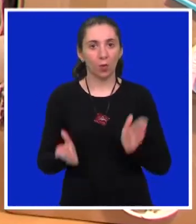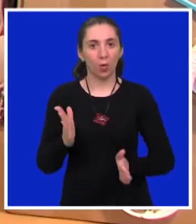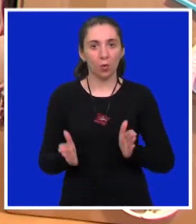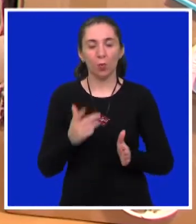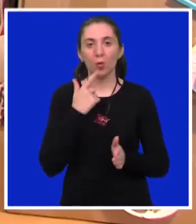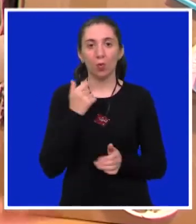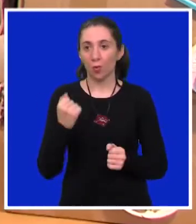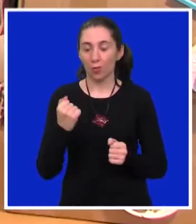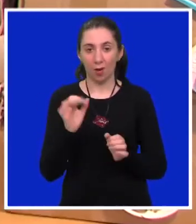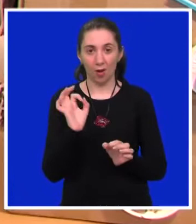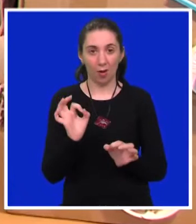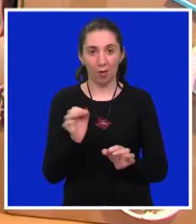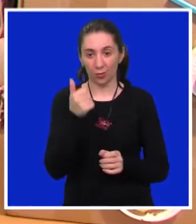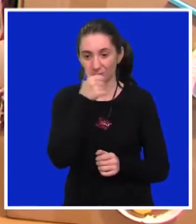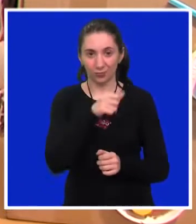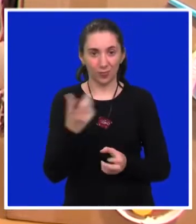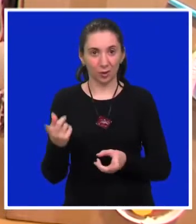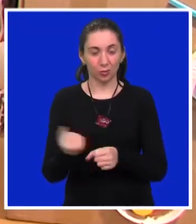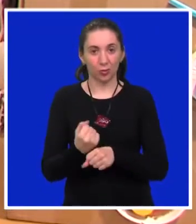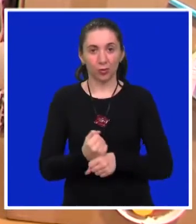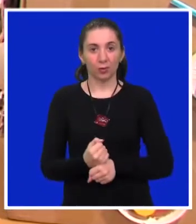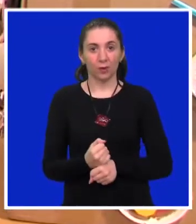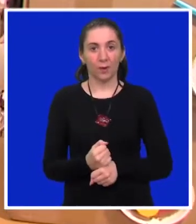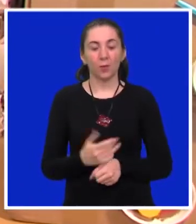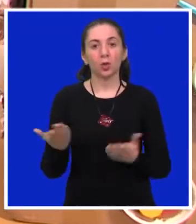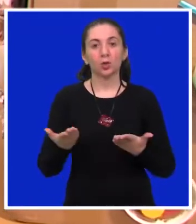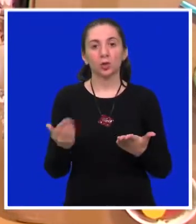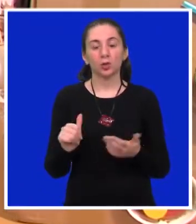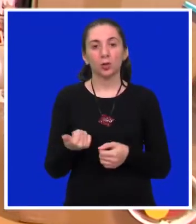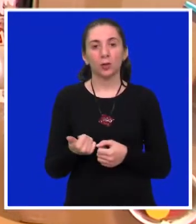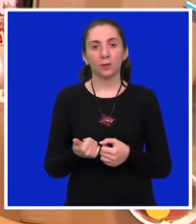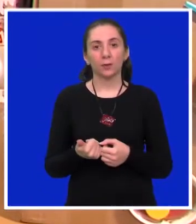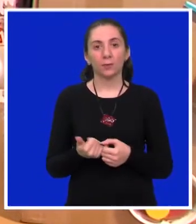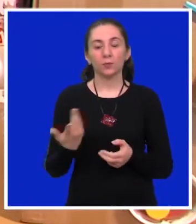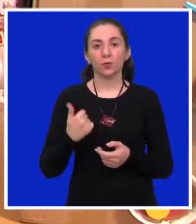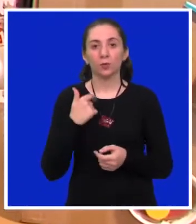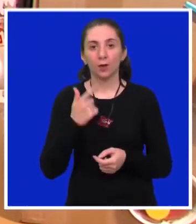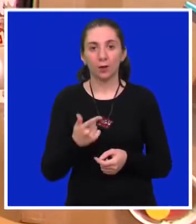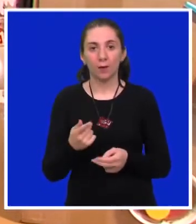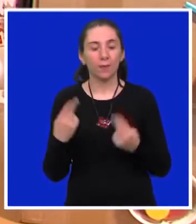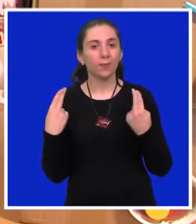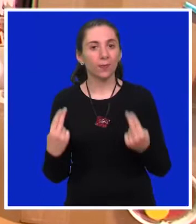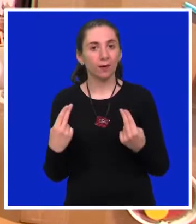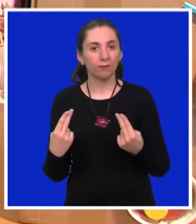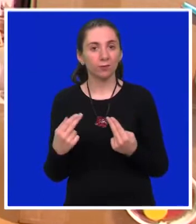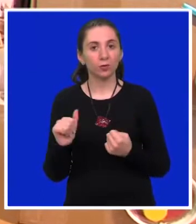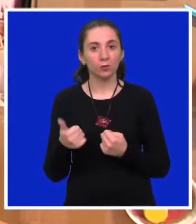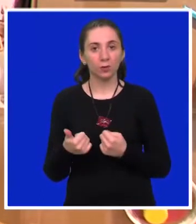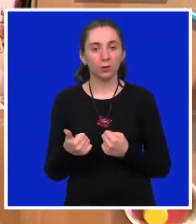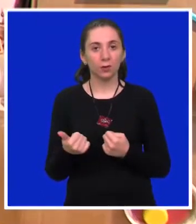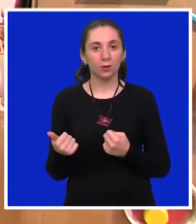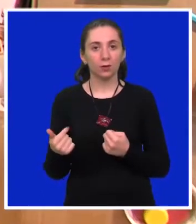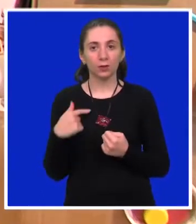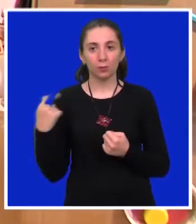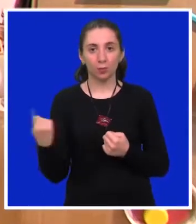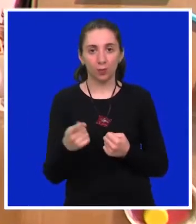robot koji je vrlo štosno osmišljen i ono što bi ja reći da je najbitnije, a to je